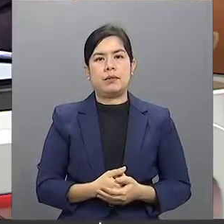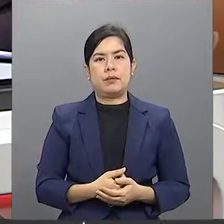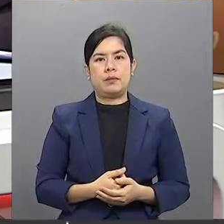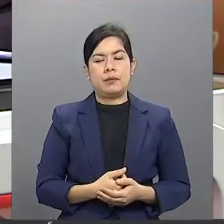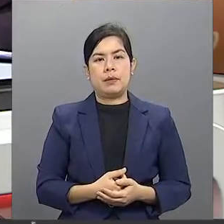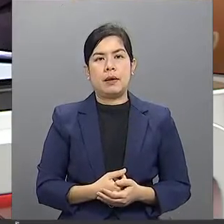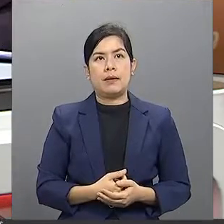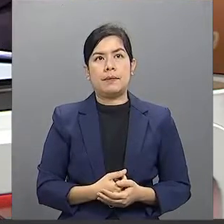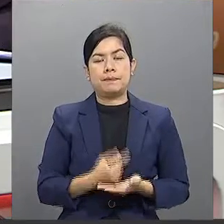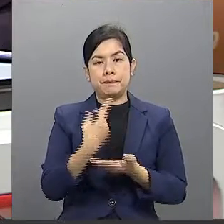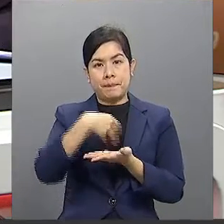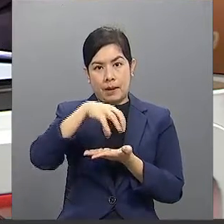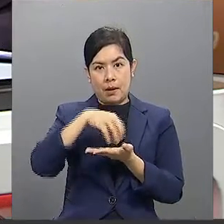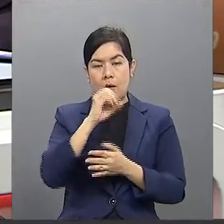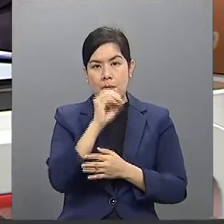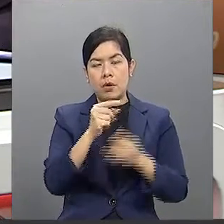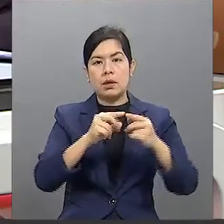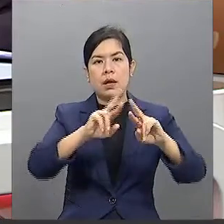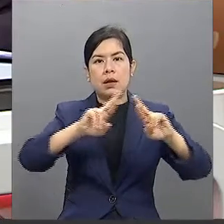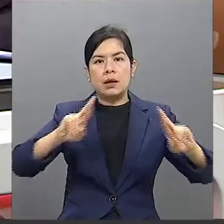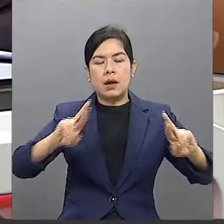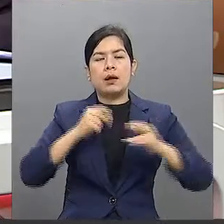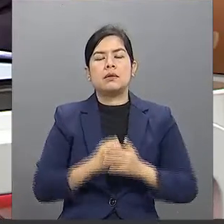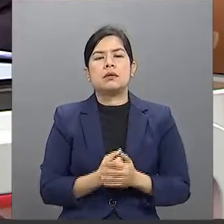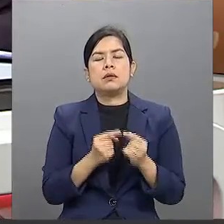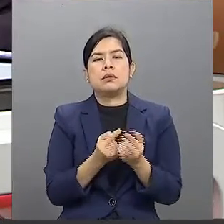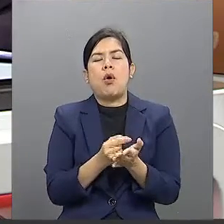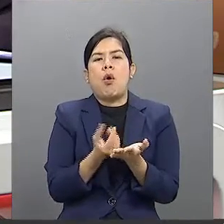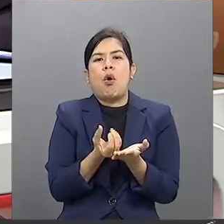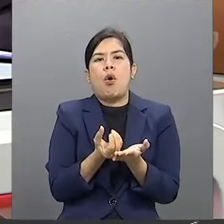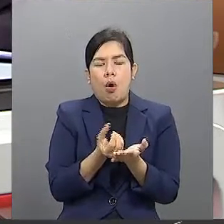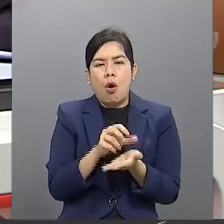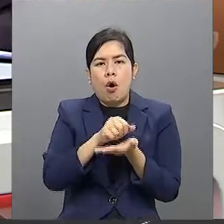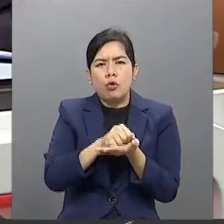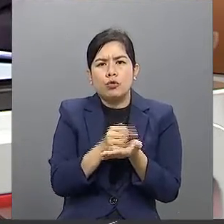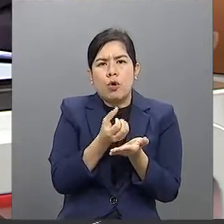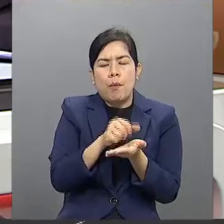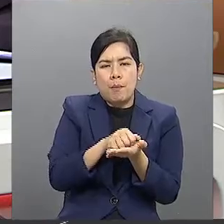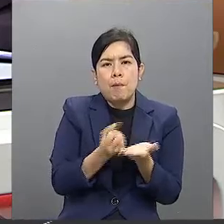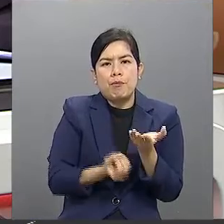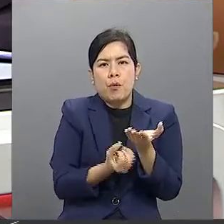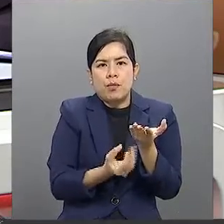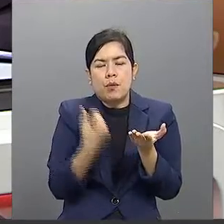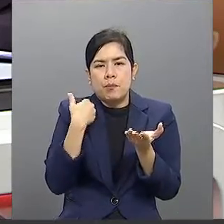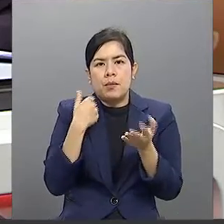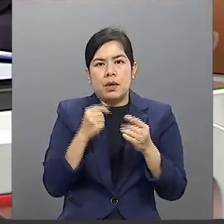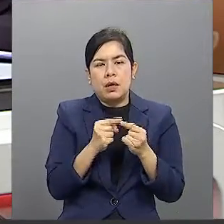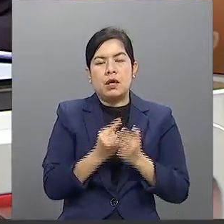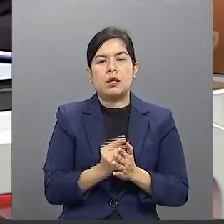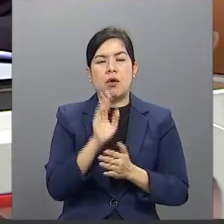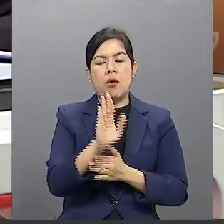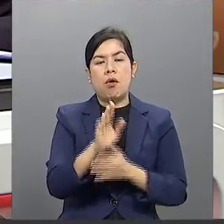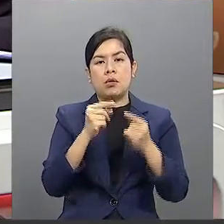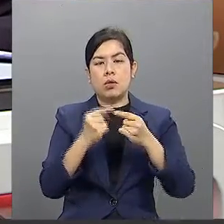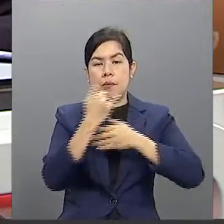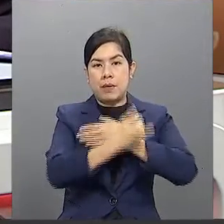งานในร้านต้มยำกุ้งและคนไทยในมาเลเซียจะทยอยเดินทางกลับประเทศแล้วนะคะหลังจากที่มีการปิดชายแดนไทยมาเลเซียนานเกือบ1ปีแต่